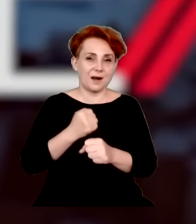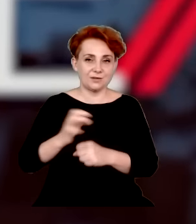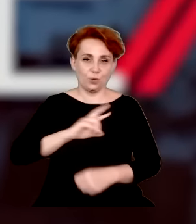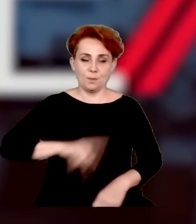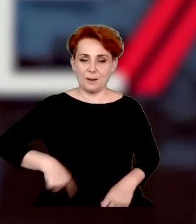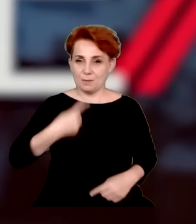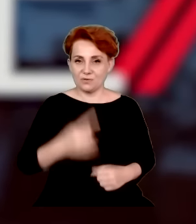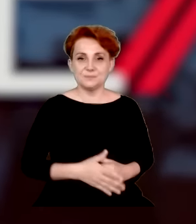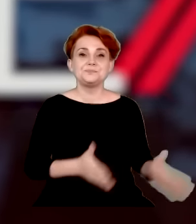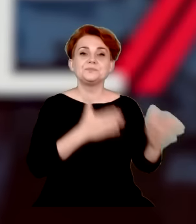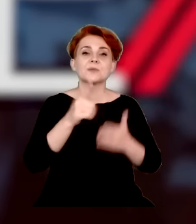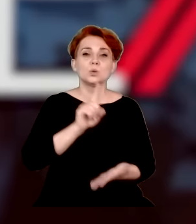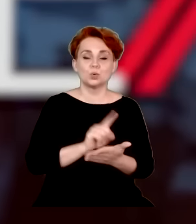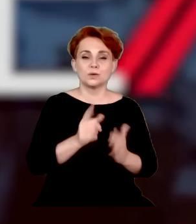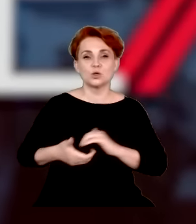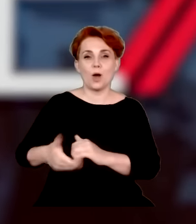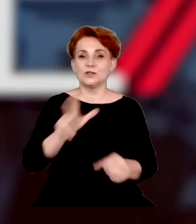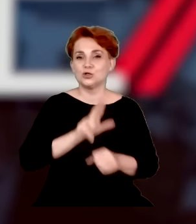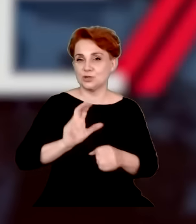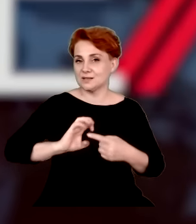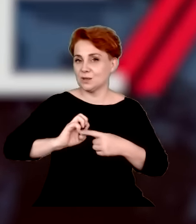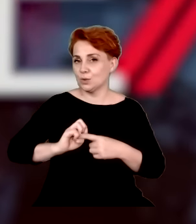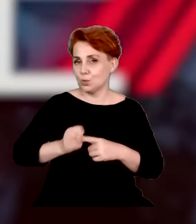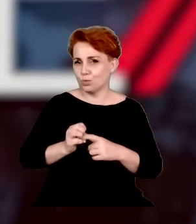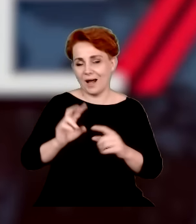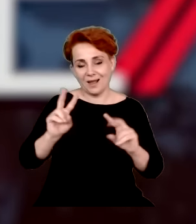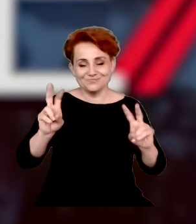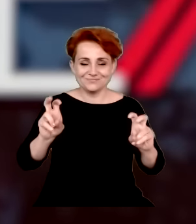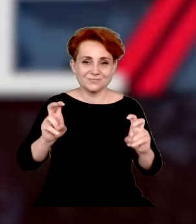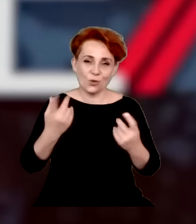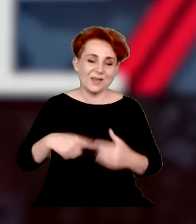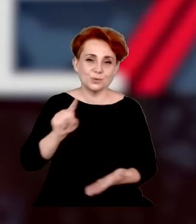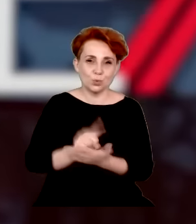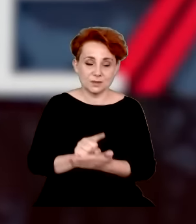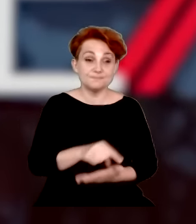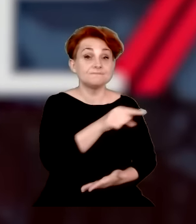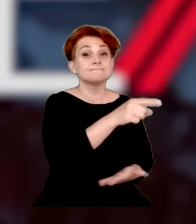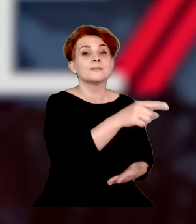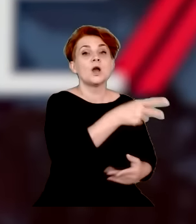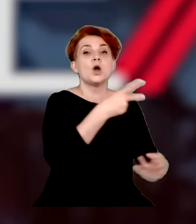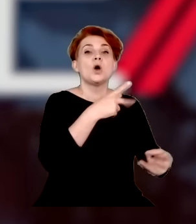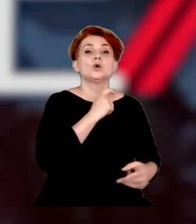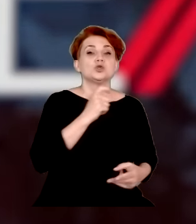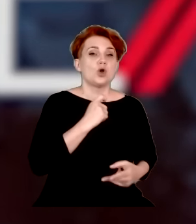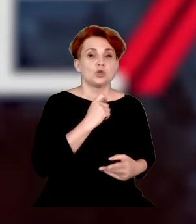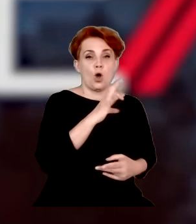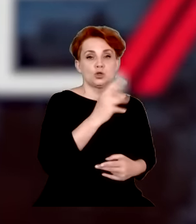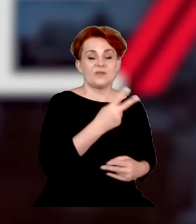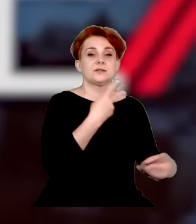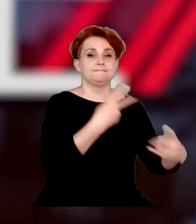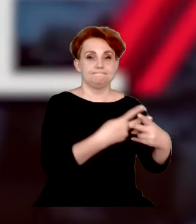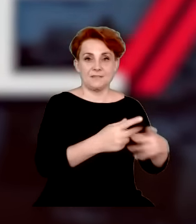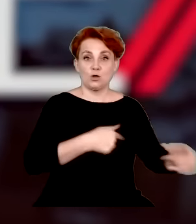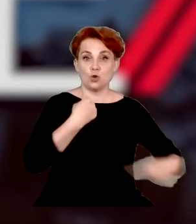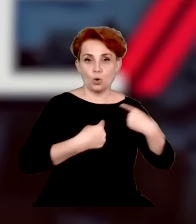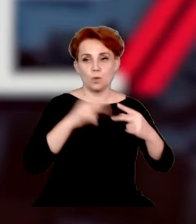Kolejny sukces koalicji 13 grudnia rozumiany na opak. Sprawą tortur przetrzymywanego w areszcie księdza Michała Olszewskiego zajmie się teraz